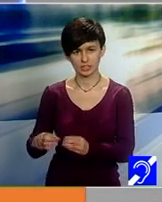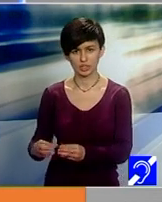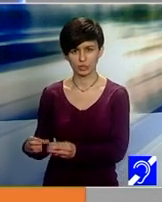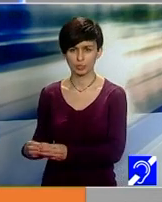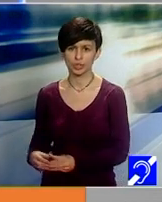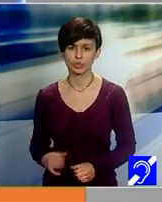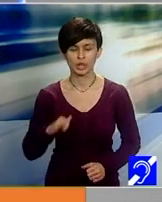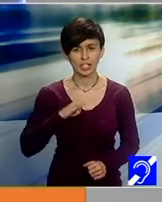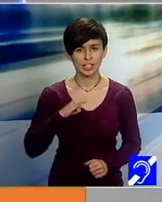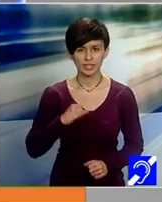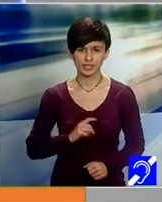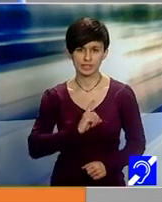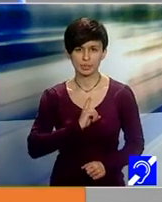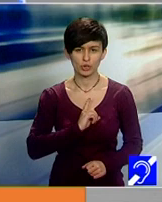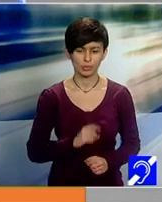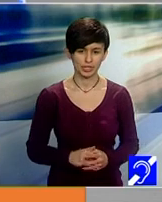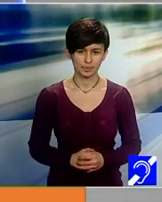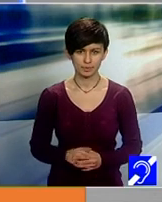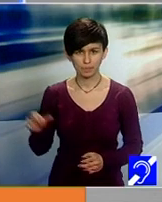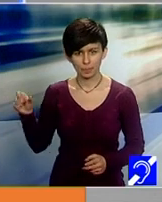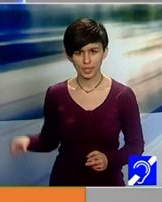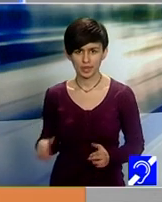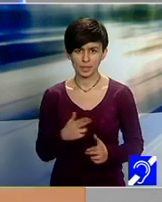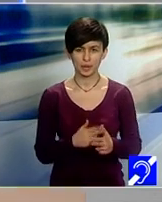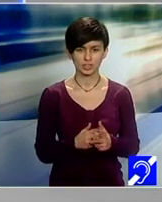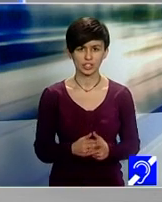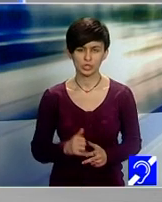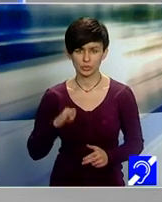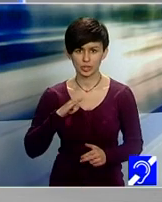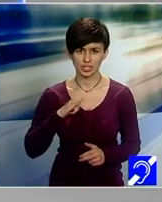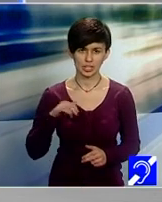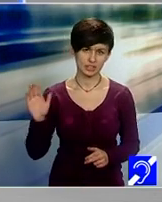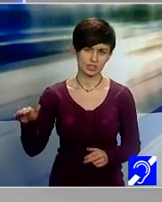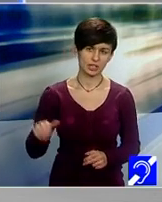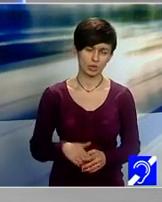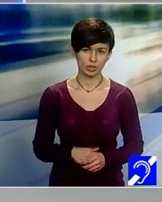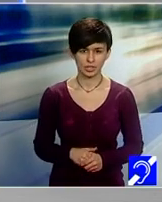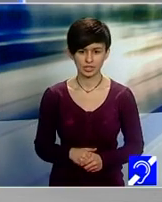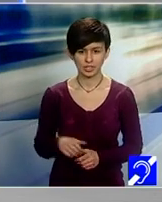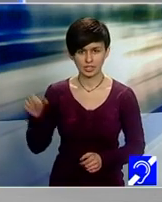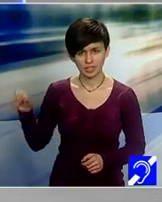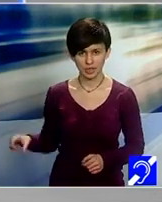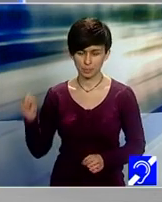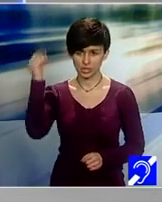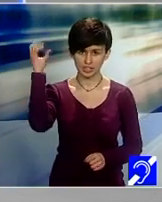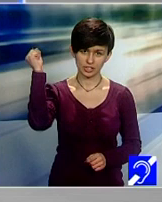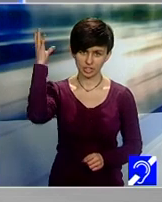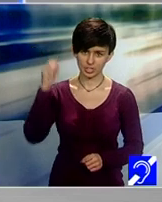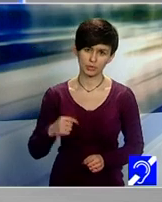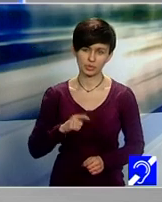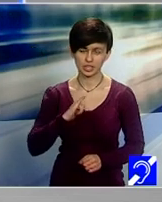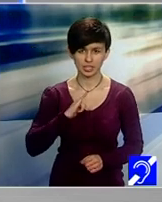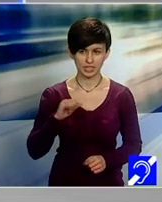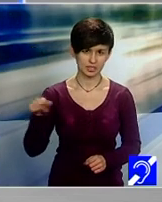lui, cum spuneam, pacienții cu interesele lor, politicienii cu interesele lor, nu avem cumva